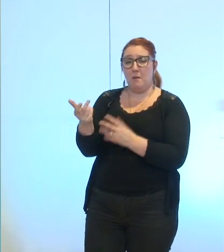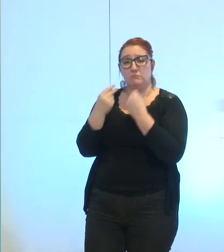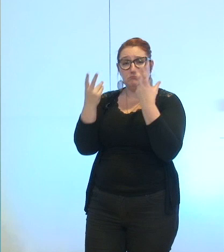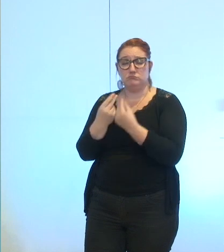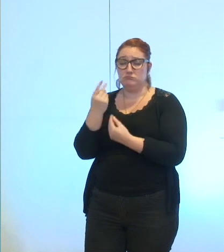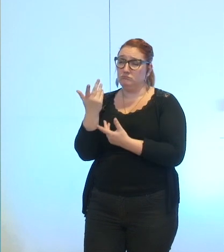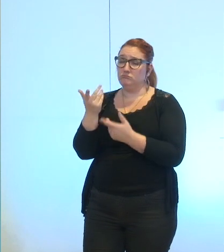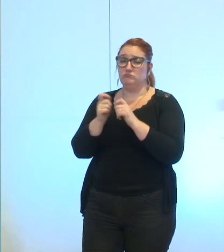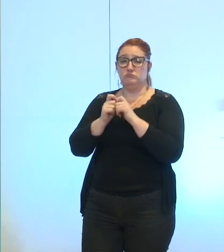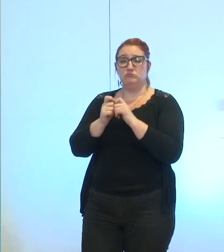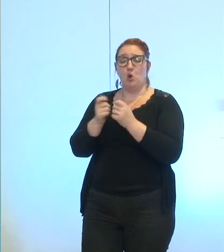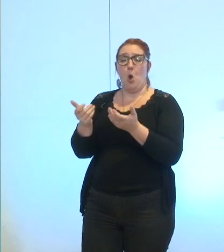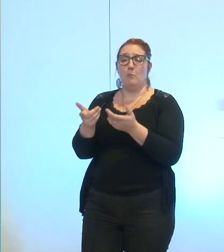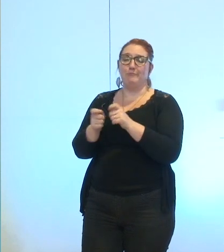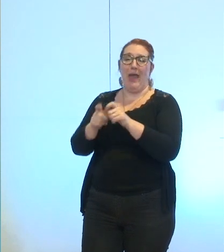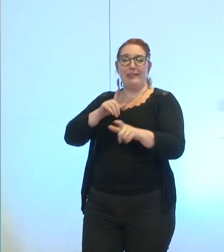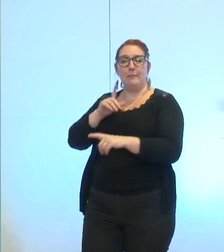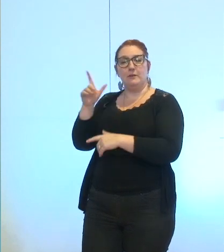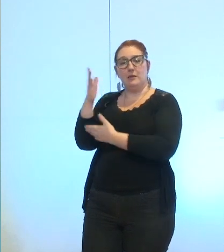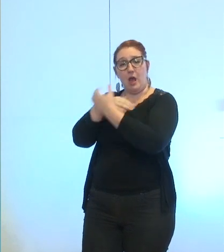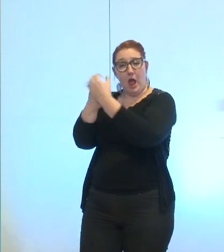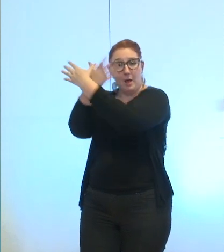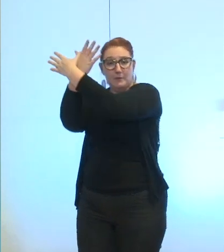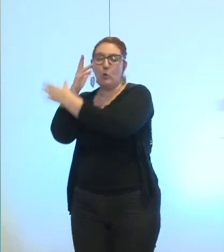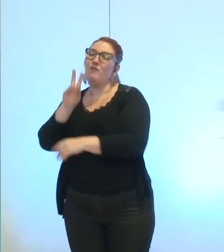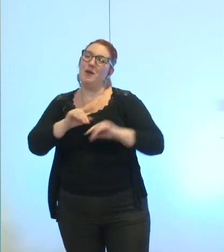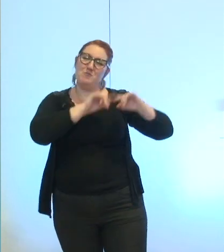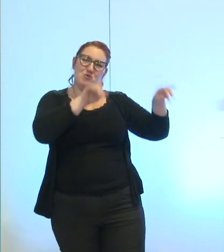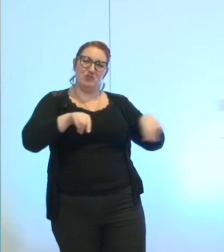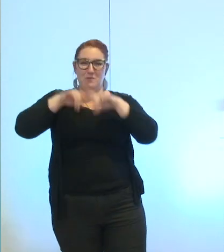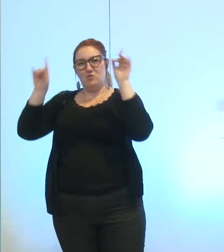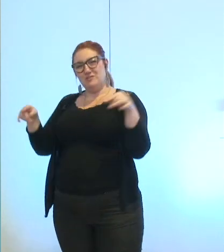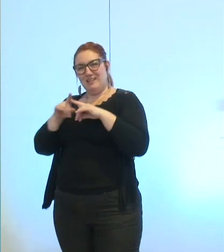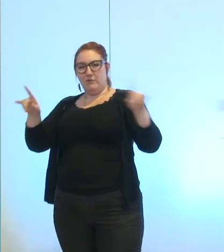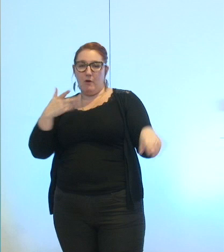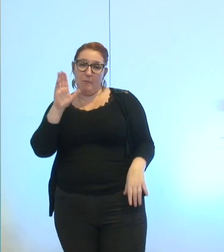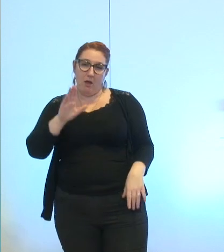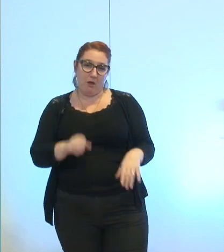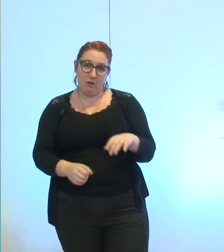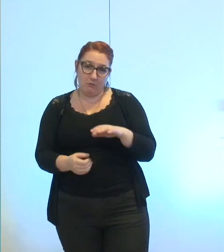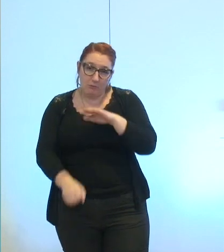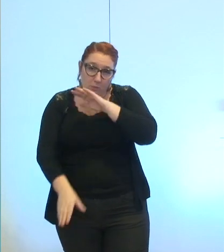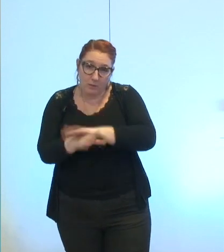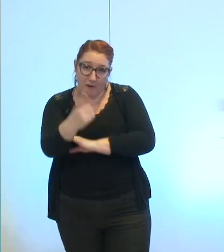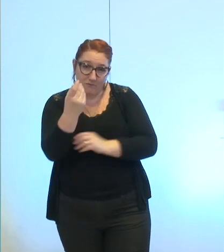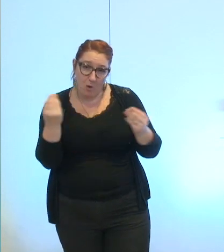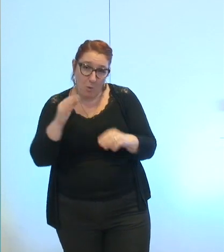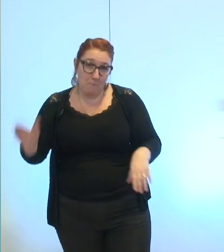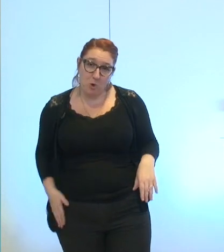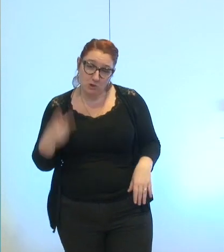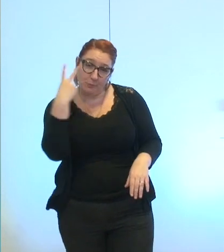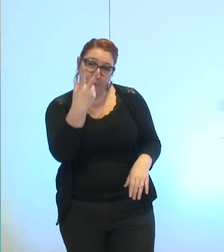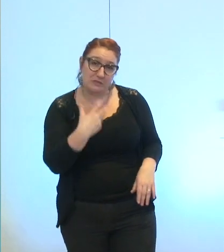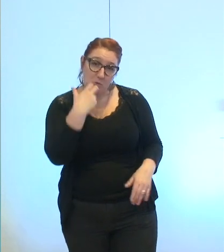la Métro même si c'est pas le même budget c'est quand même la même poche celle du contribuable et il